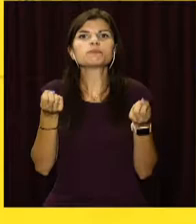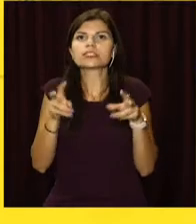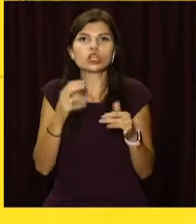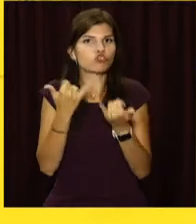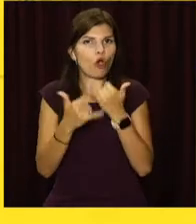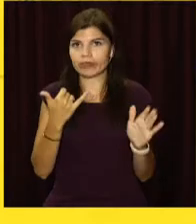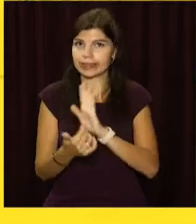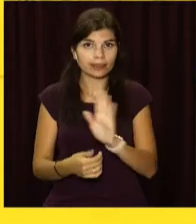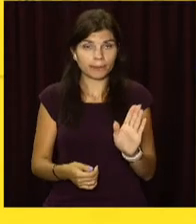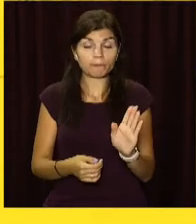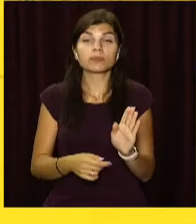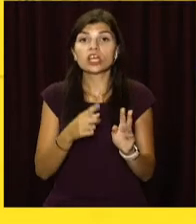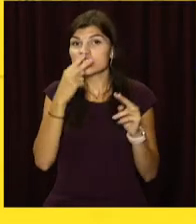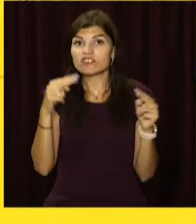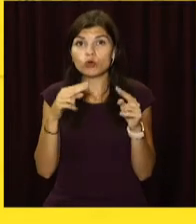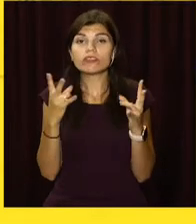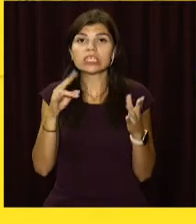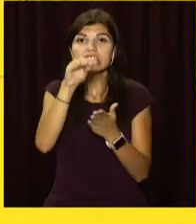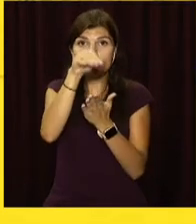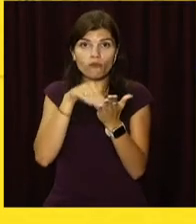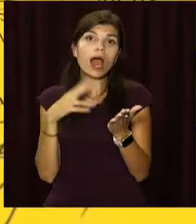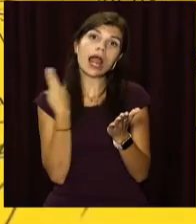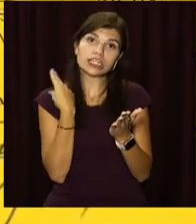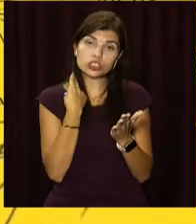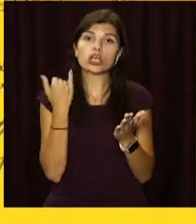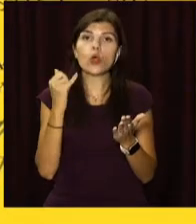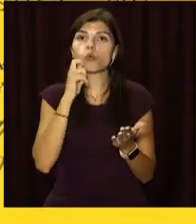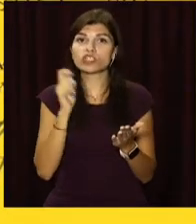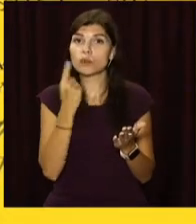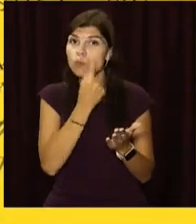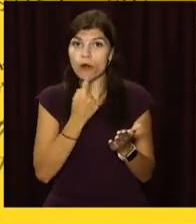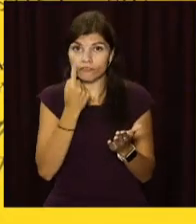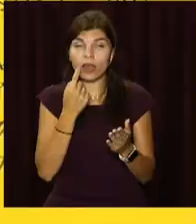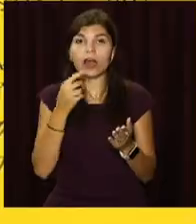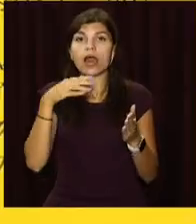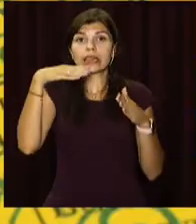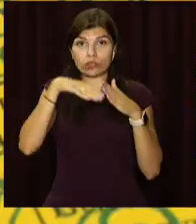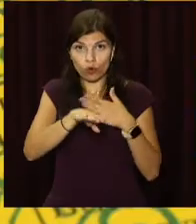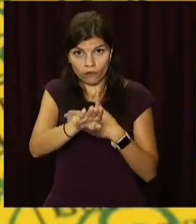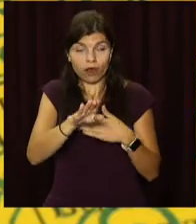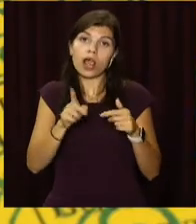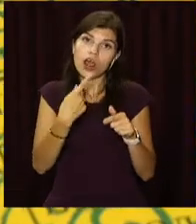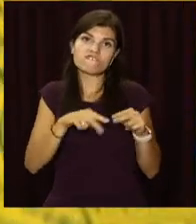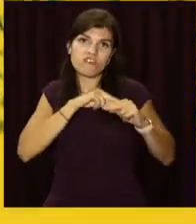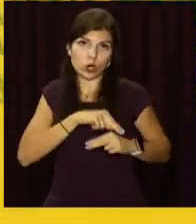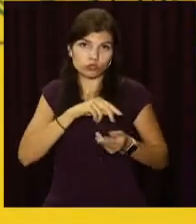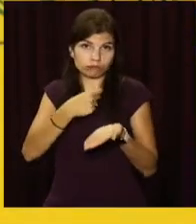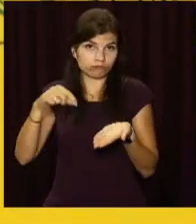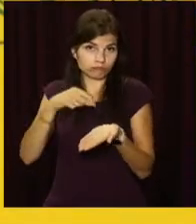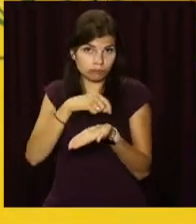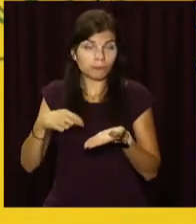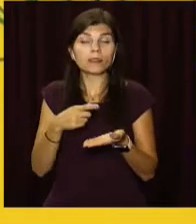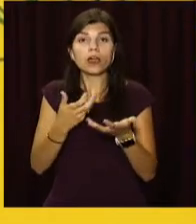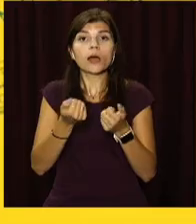спеціальному жовтому. Свідоцтво треба заповнити англійською та українською мовами, надрукувати або вручну.